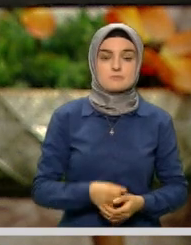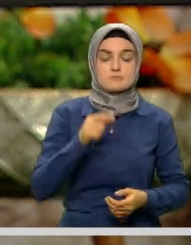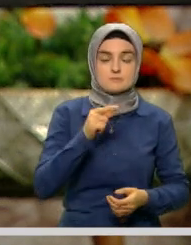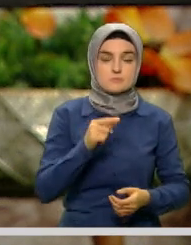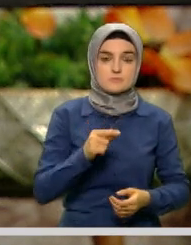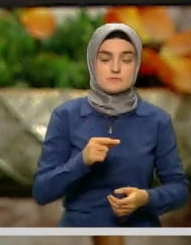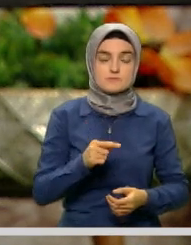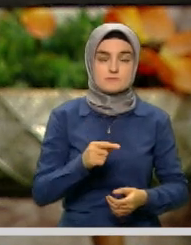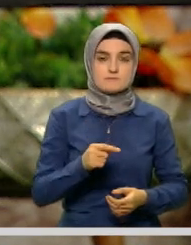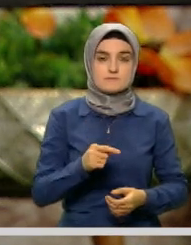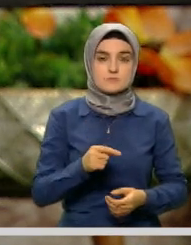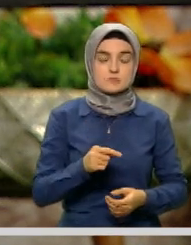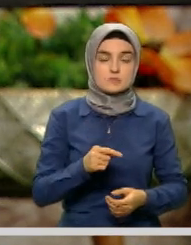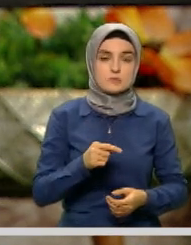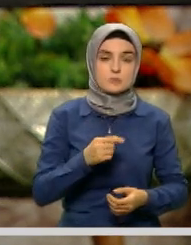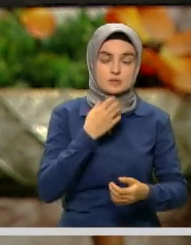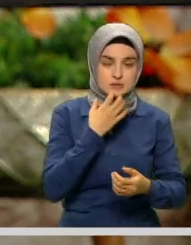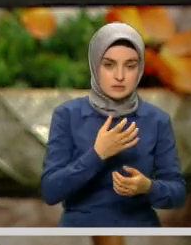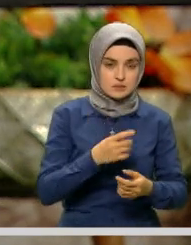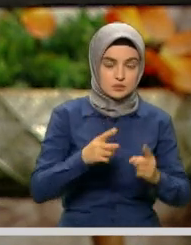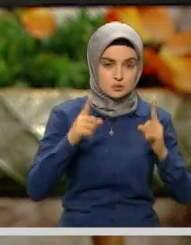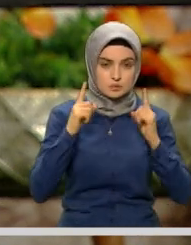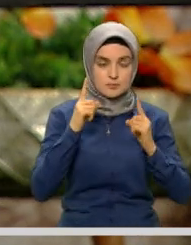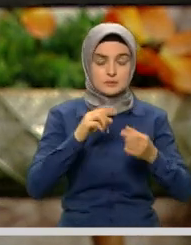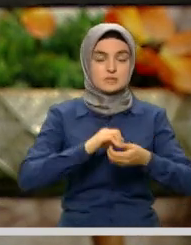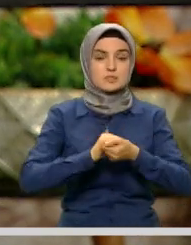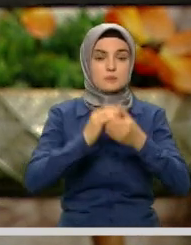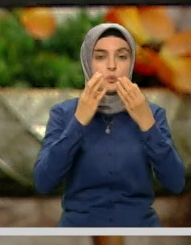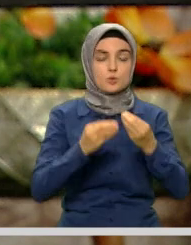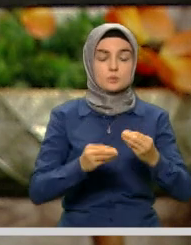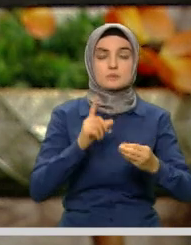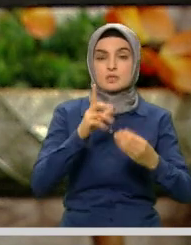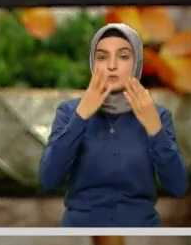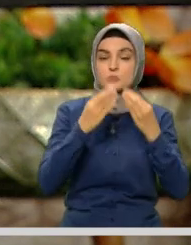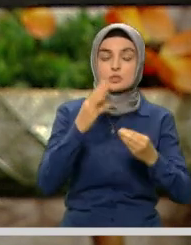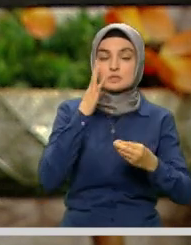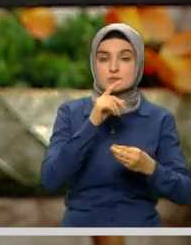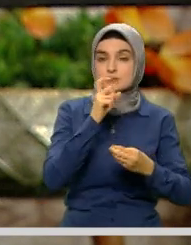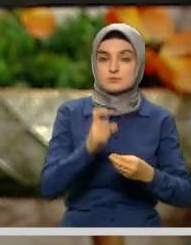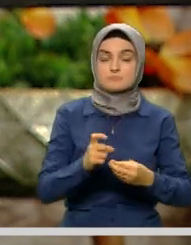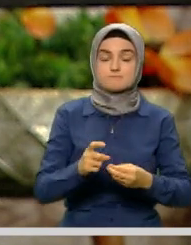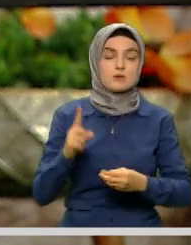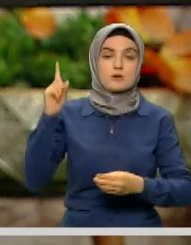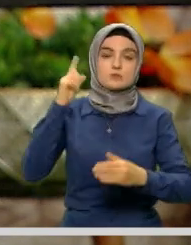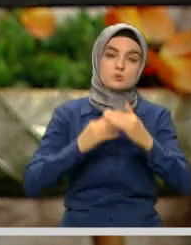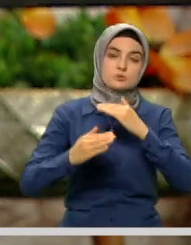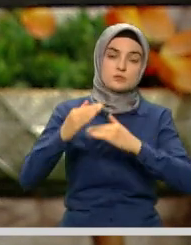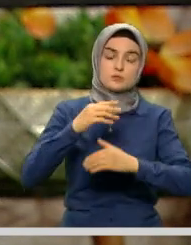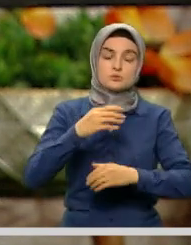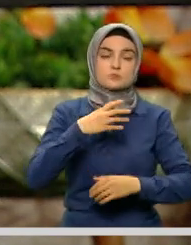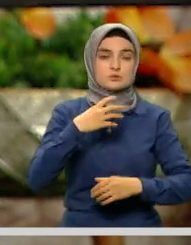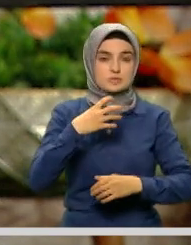de birinci samimi olmamız gereken varlık Allah-u Teala'dır. Yani kul elini vicdanına